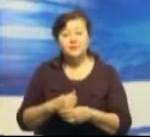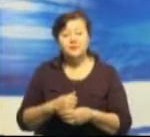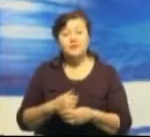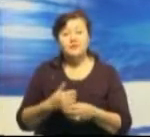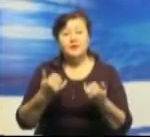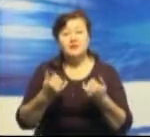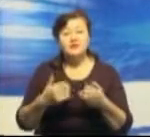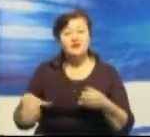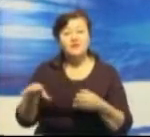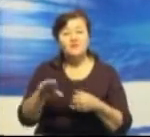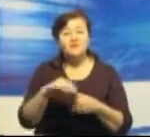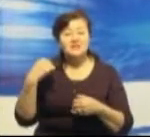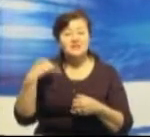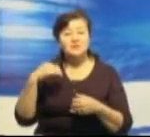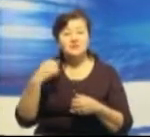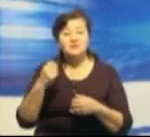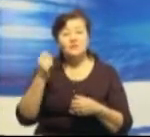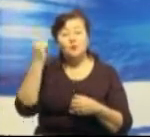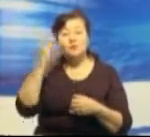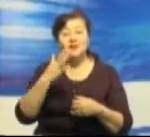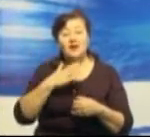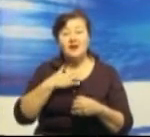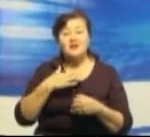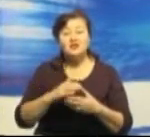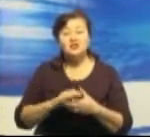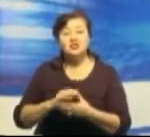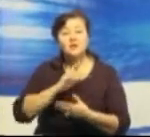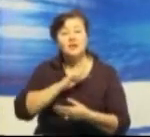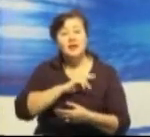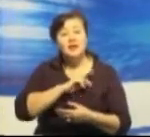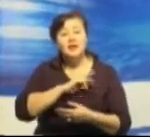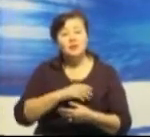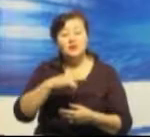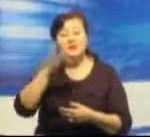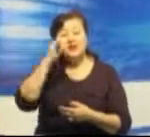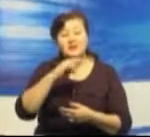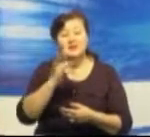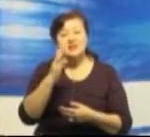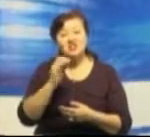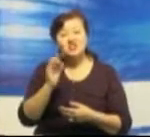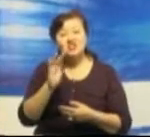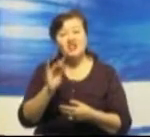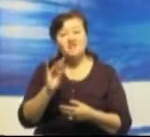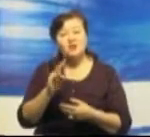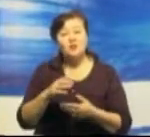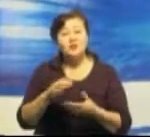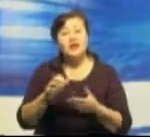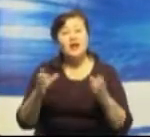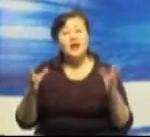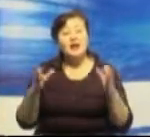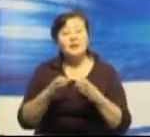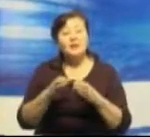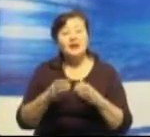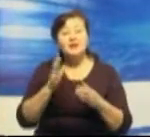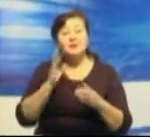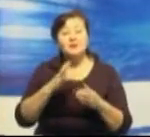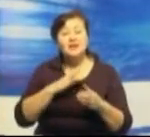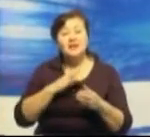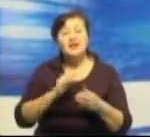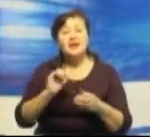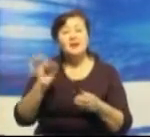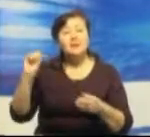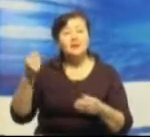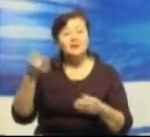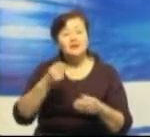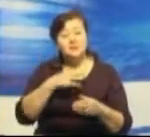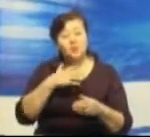Сегодня вместе с президентом мы вспомнили о нашем сотрудничестве. Казахстан и компания «Шеврон» вместе достигли немалых высот. Помимо этого, мы